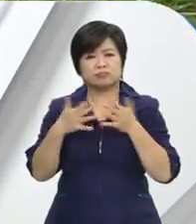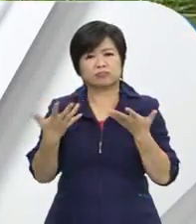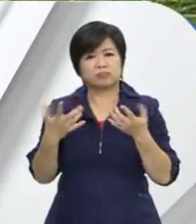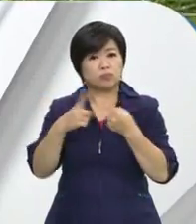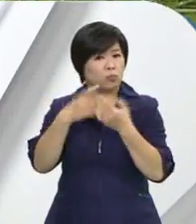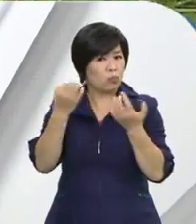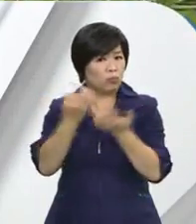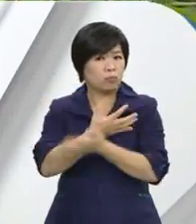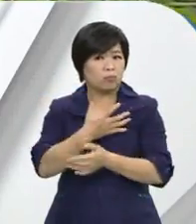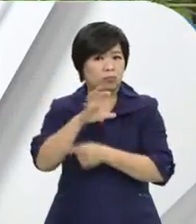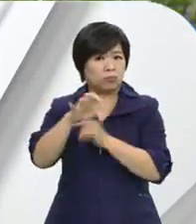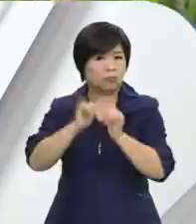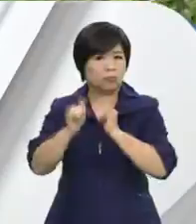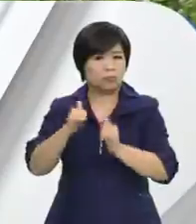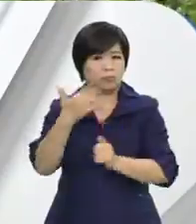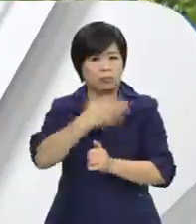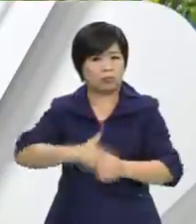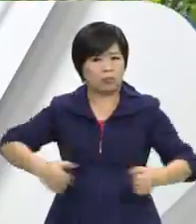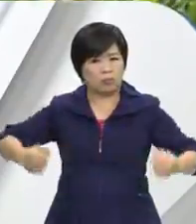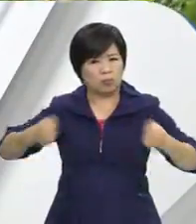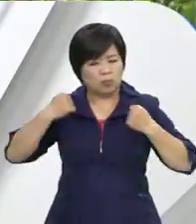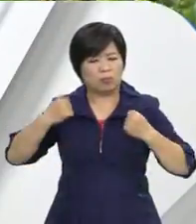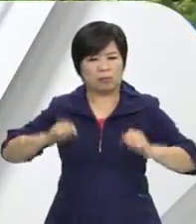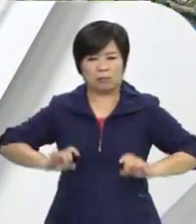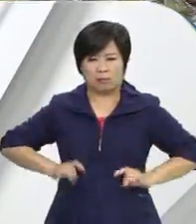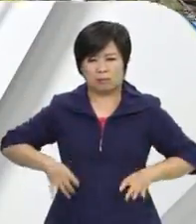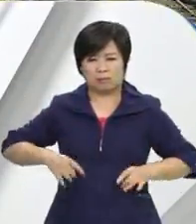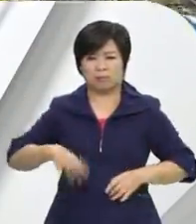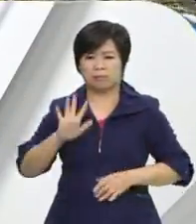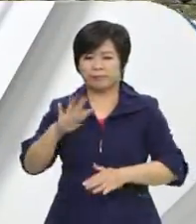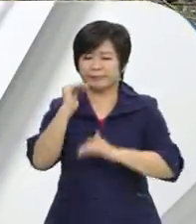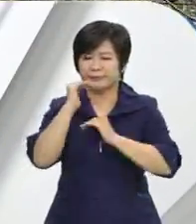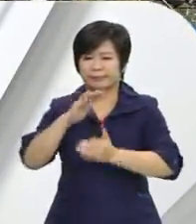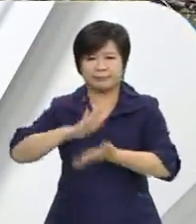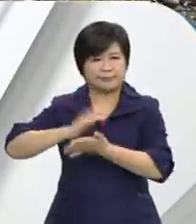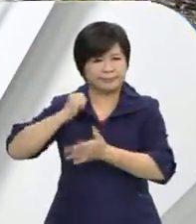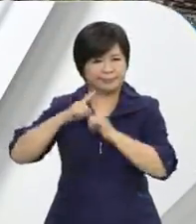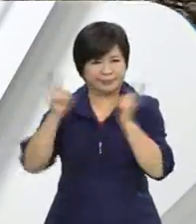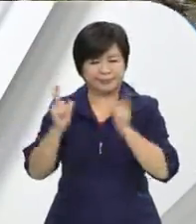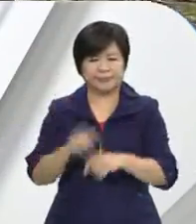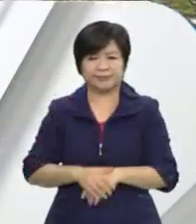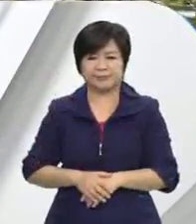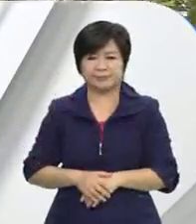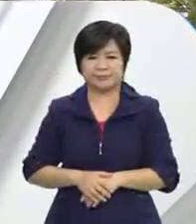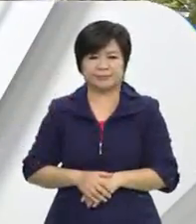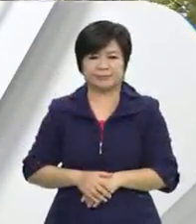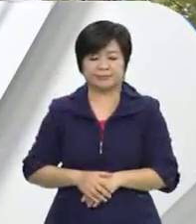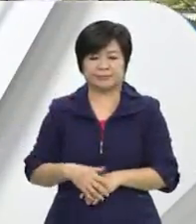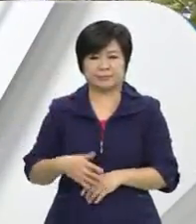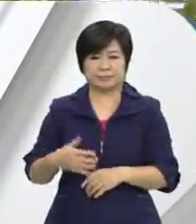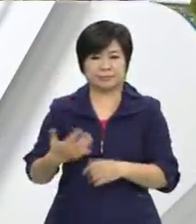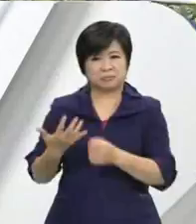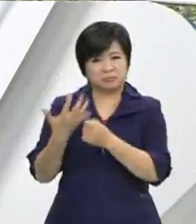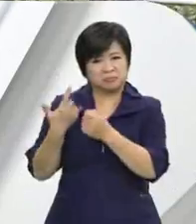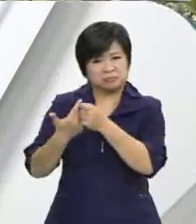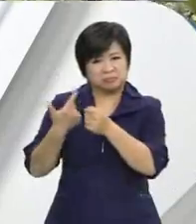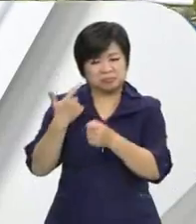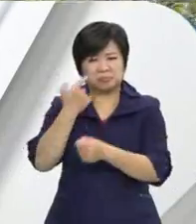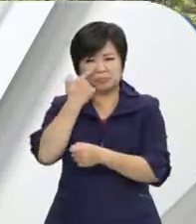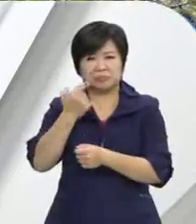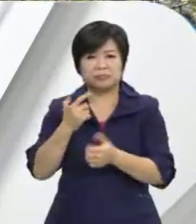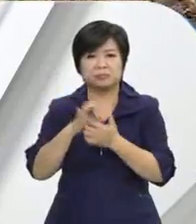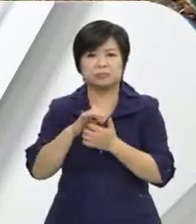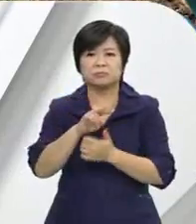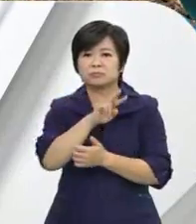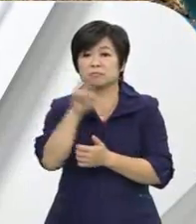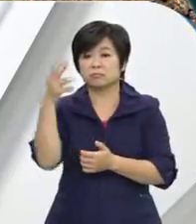不烂，农民的体力同精神都有几大的压力。 前五六年的是一明显的了，全部落花还